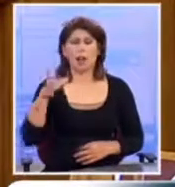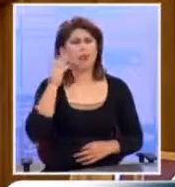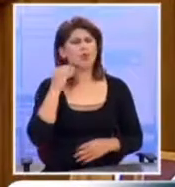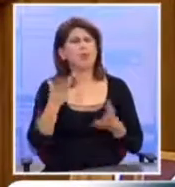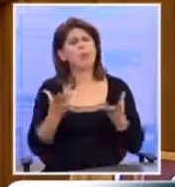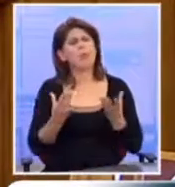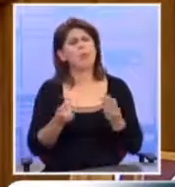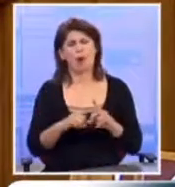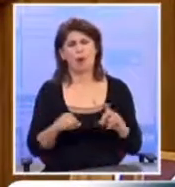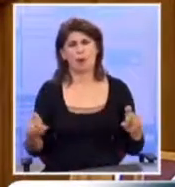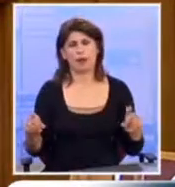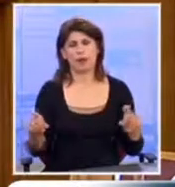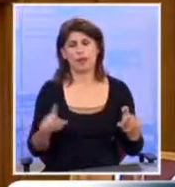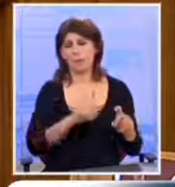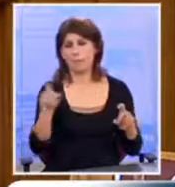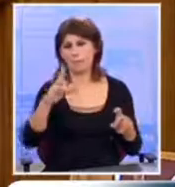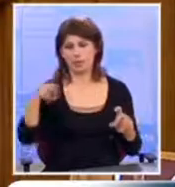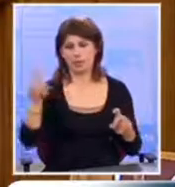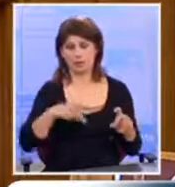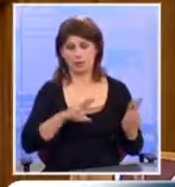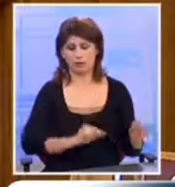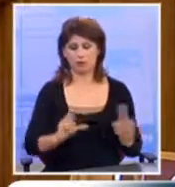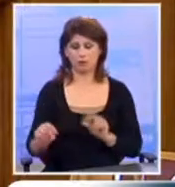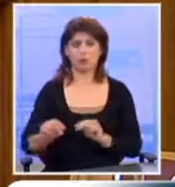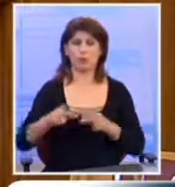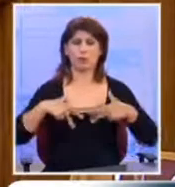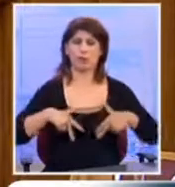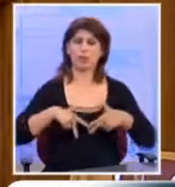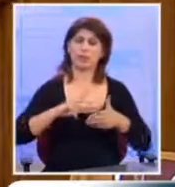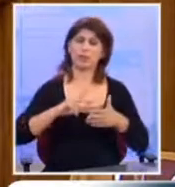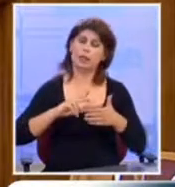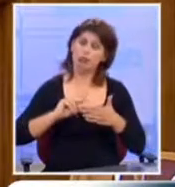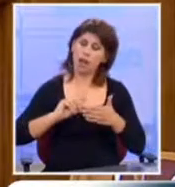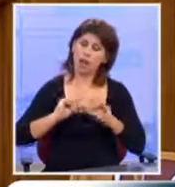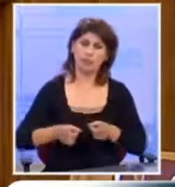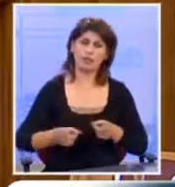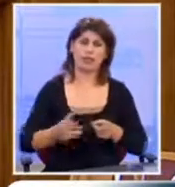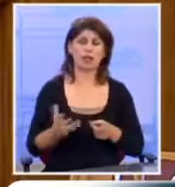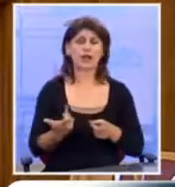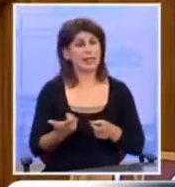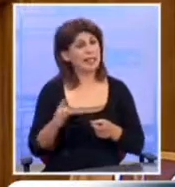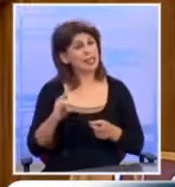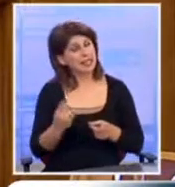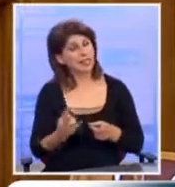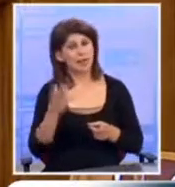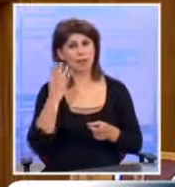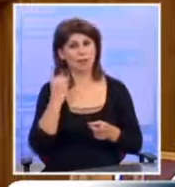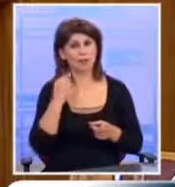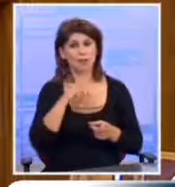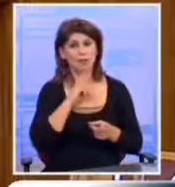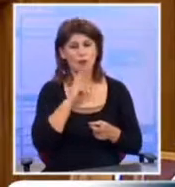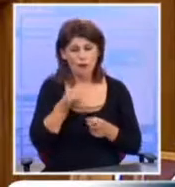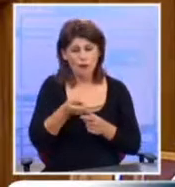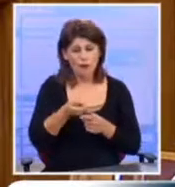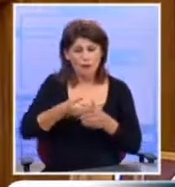πολλά για τη μη κατάργηση της κοινής υπουργικής απόφασης ή για φακουδάκια με τα οποία πάμε να φωτίσουμε